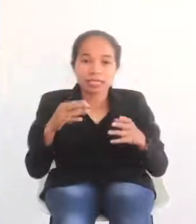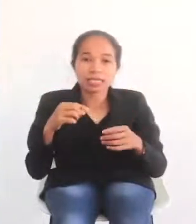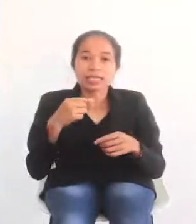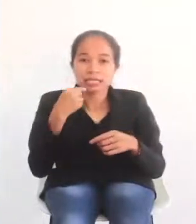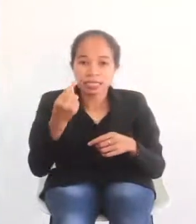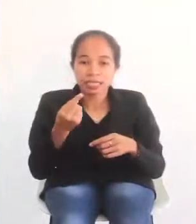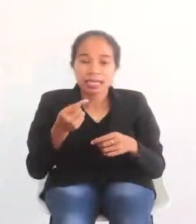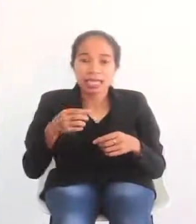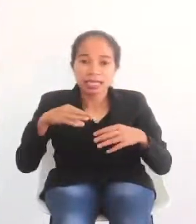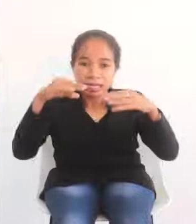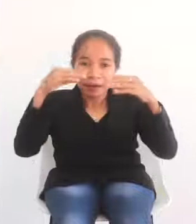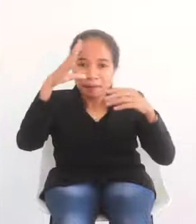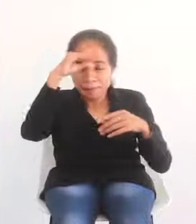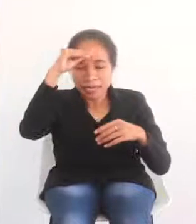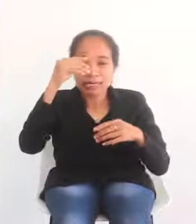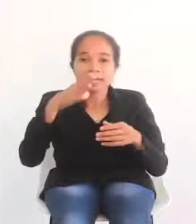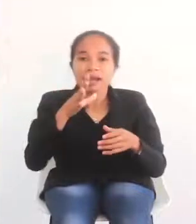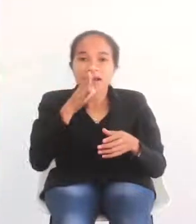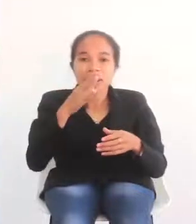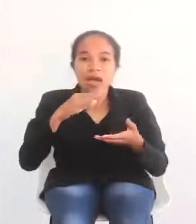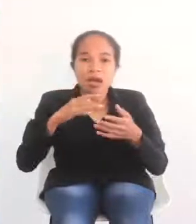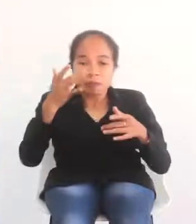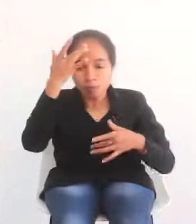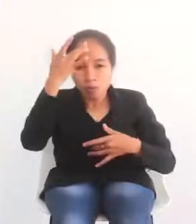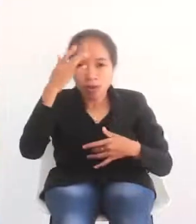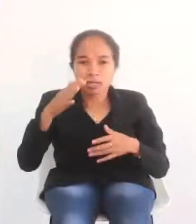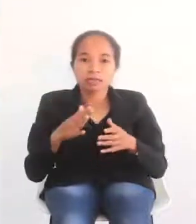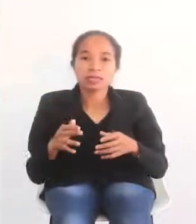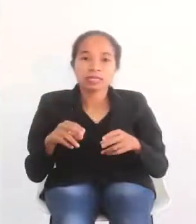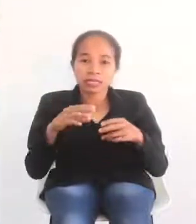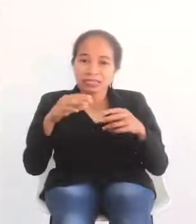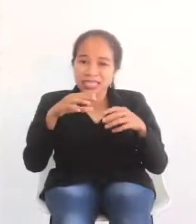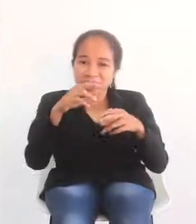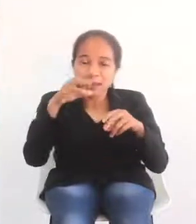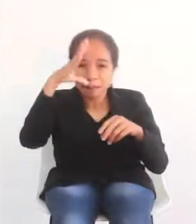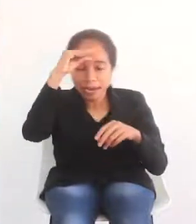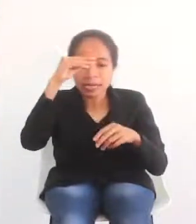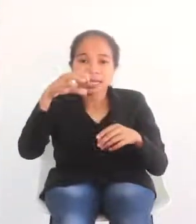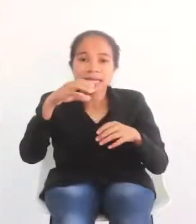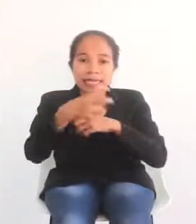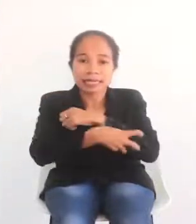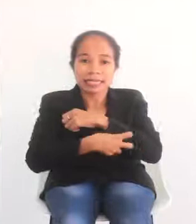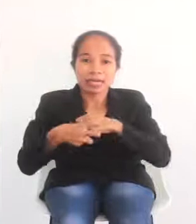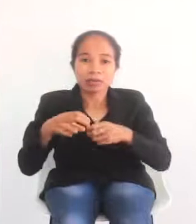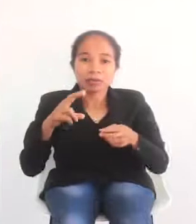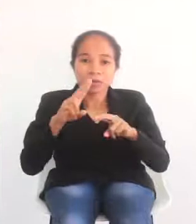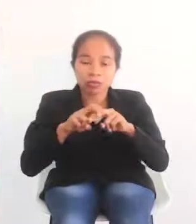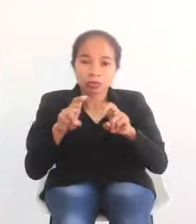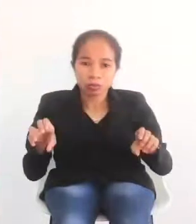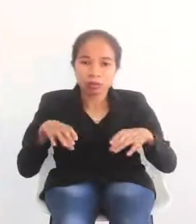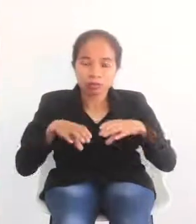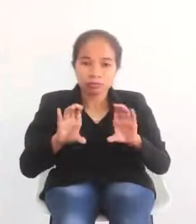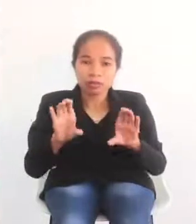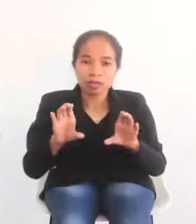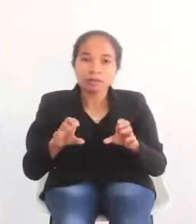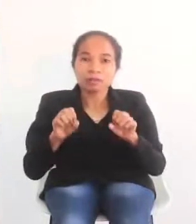moras bot. Tan nemak Armindu buka dalang hodi nauk mantolun atu faan. Hodi belhetang osan